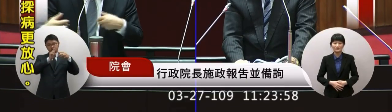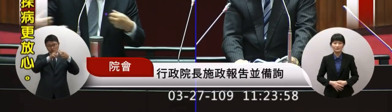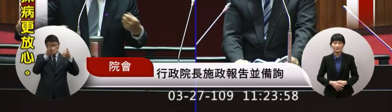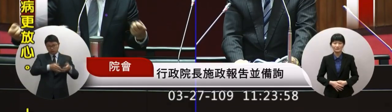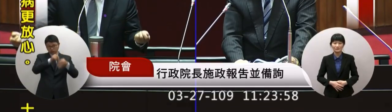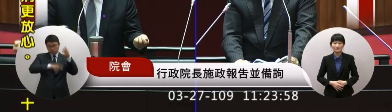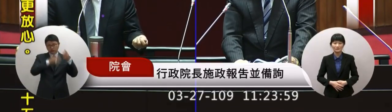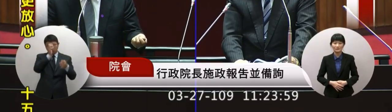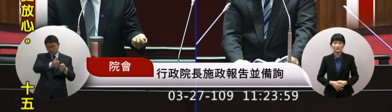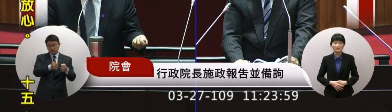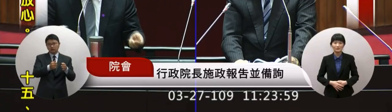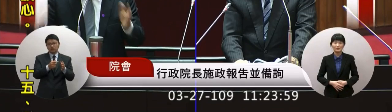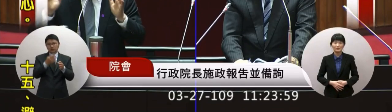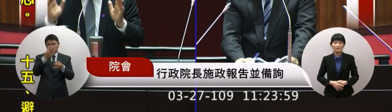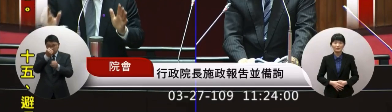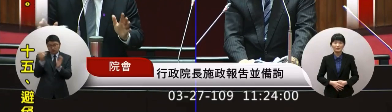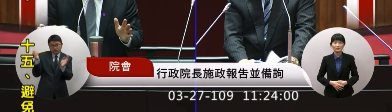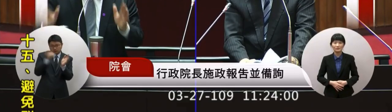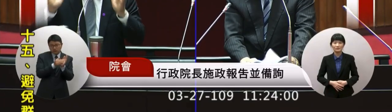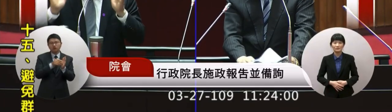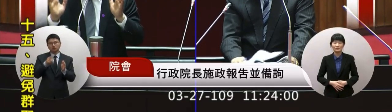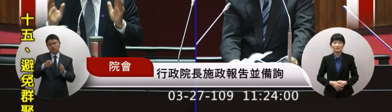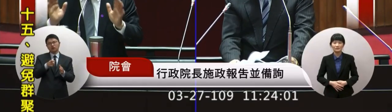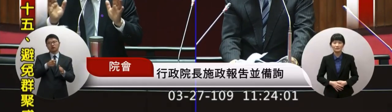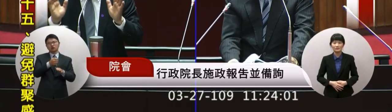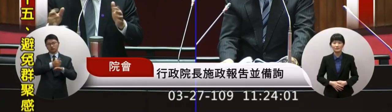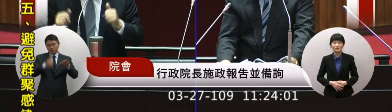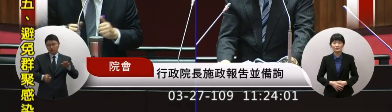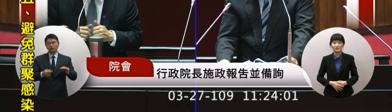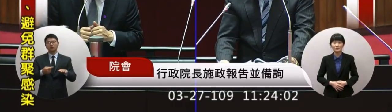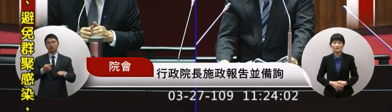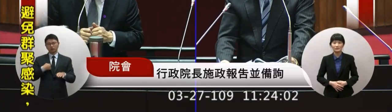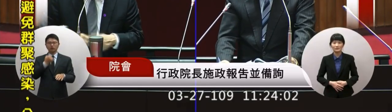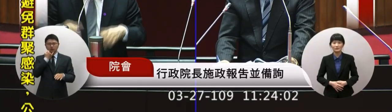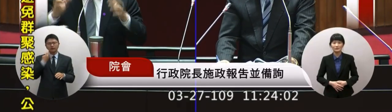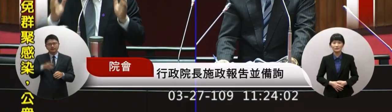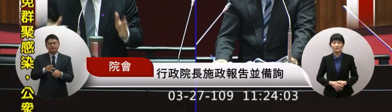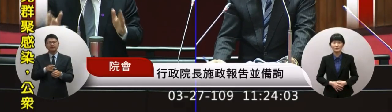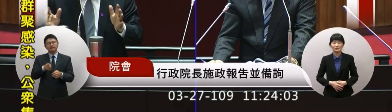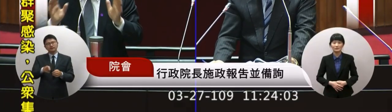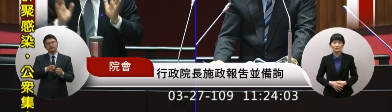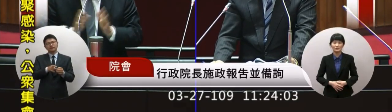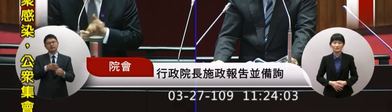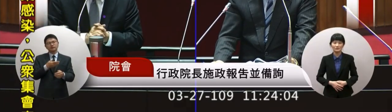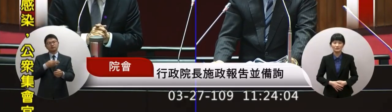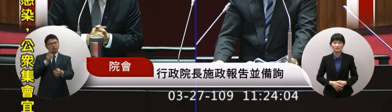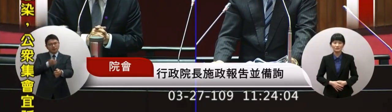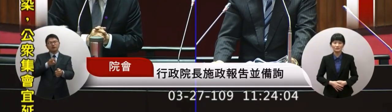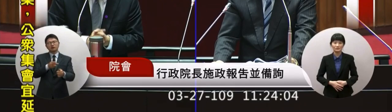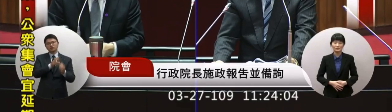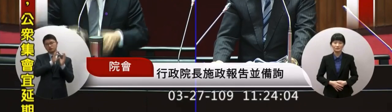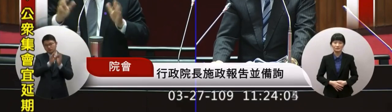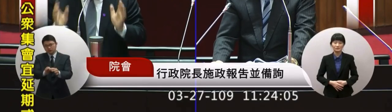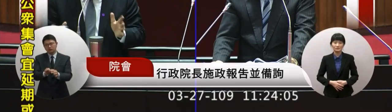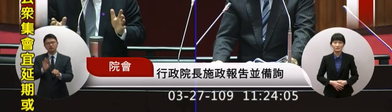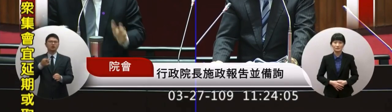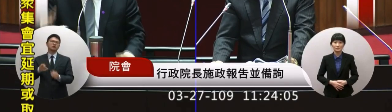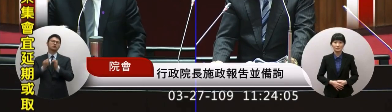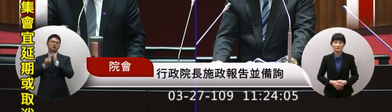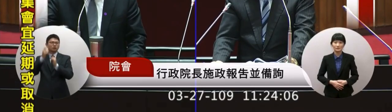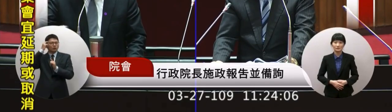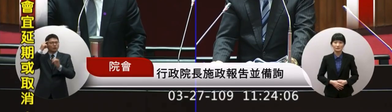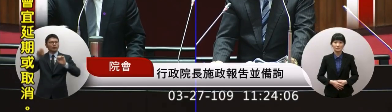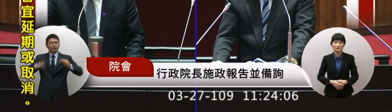我也可以去拉帮结派，我绝对不是这样的风格，我也觉得这不是国人期待，所